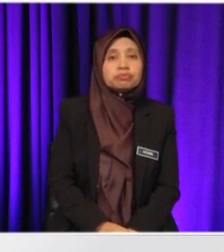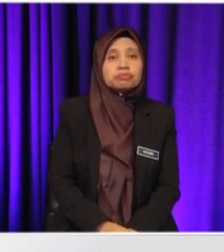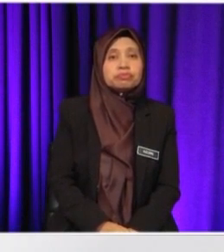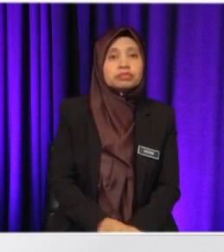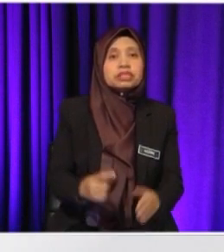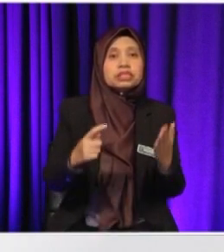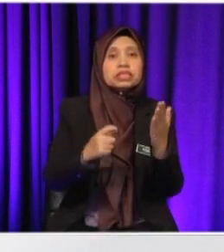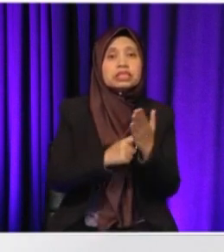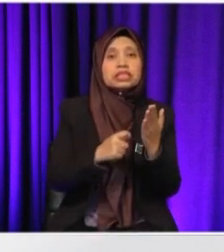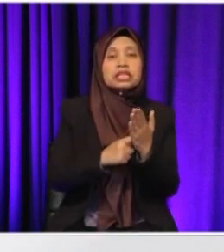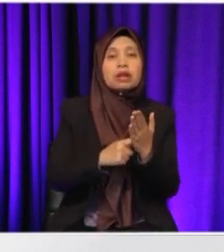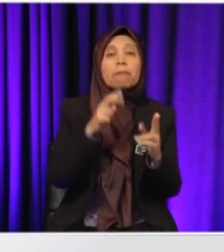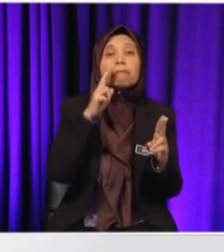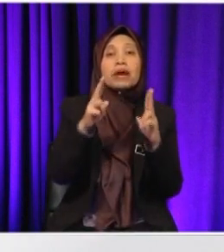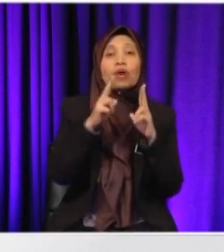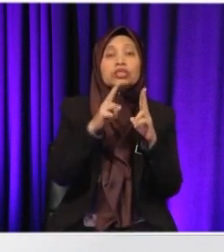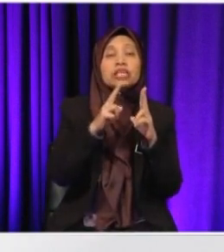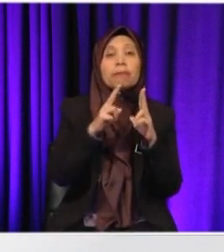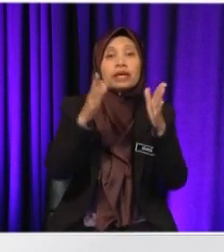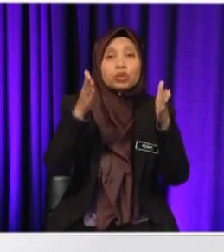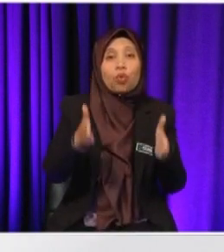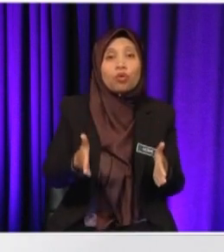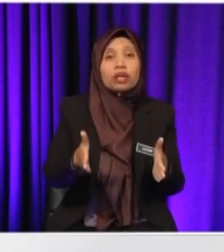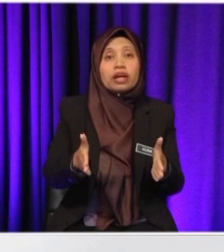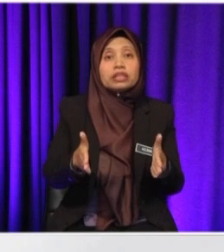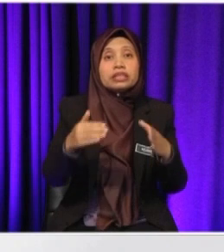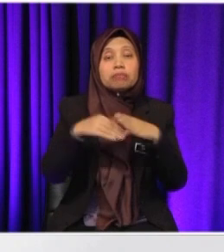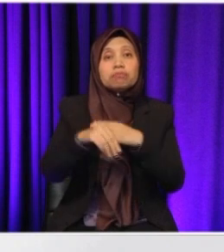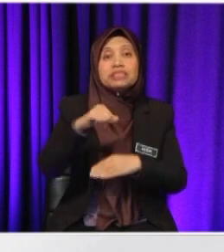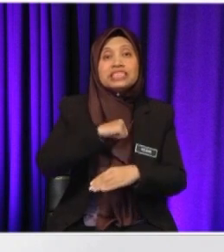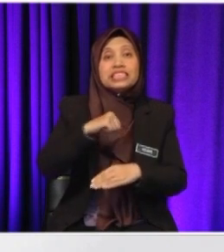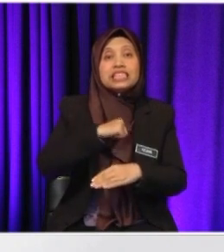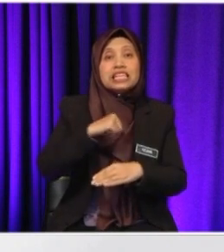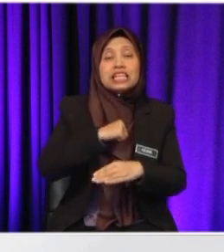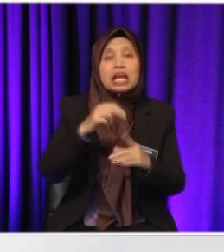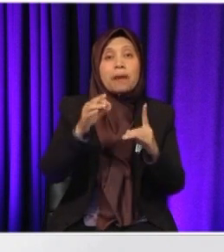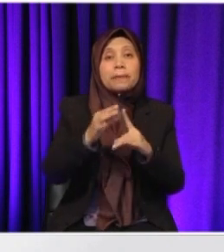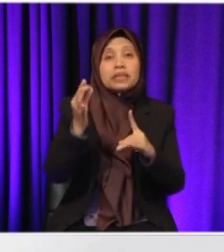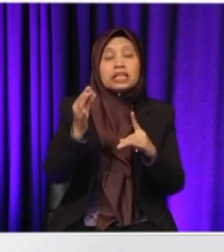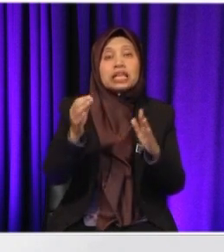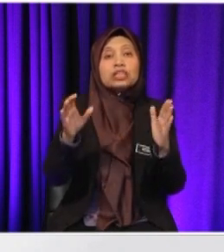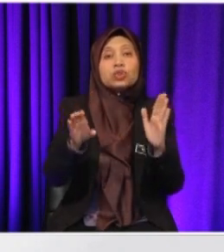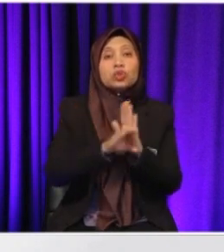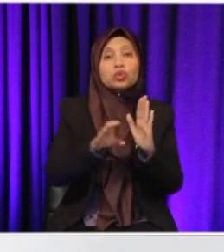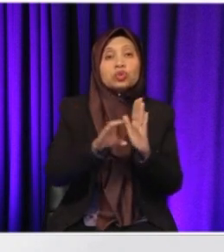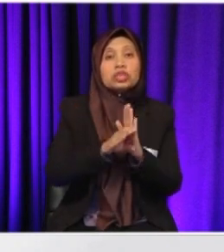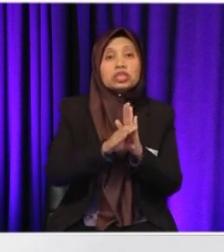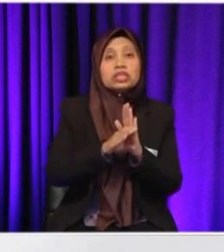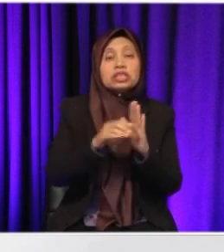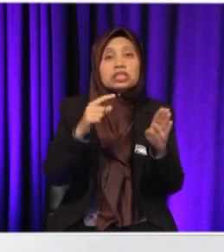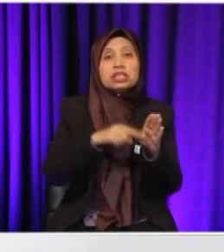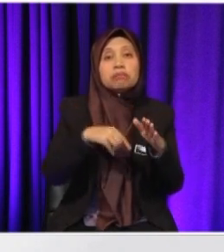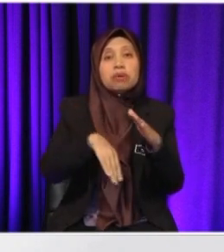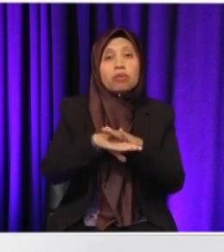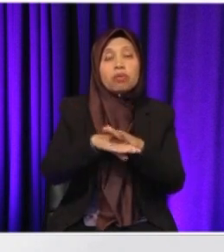Teknik monolog bermaksud pengucapan watak secara bersendirian. Berdasarkan petikan, contoh monolog adalah, hey, di bawah pokok mana